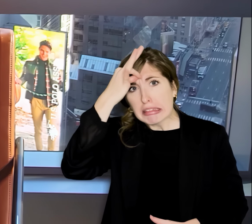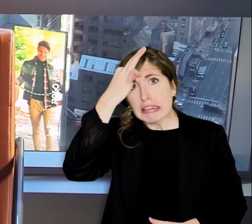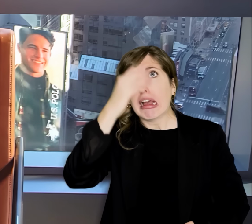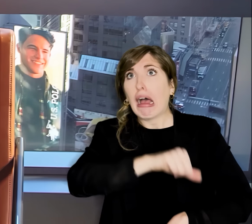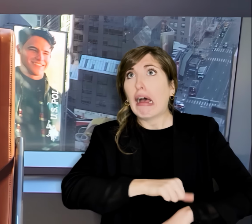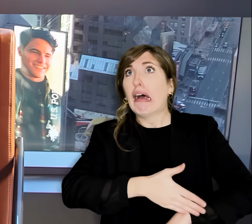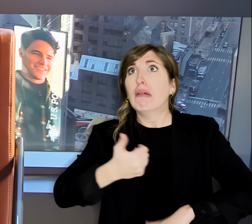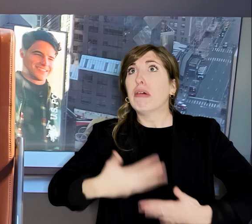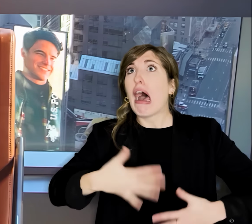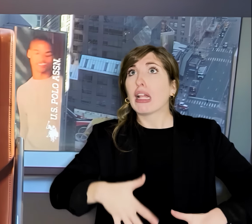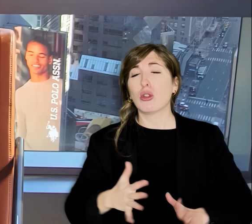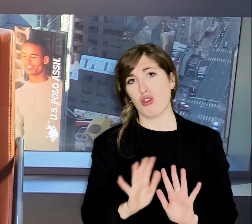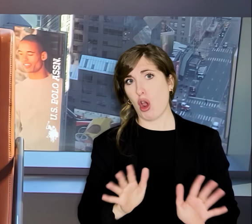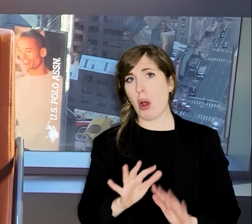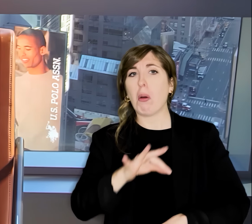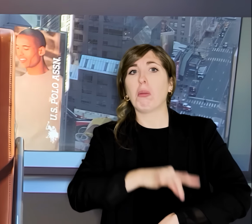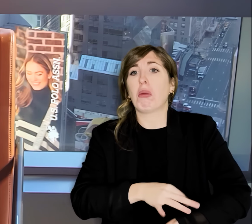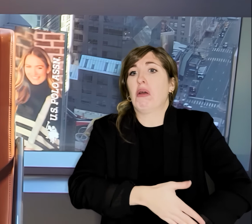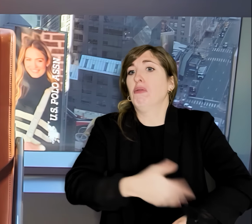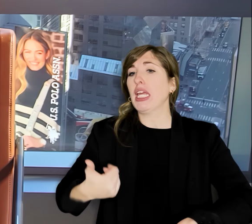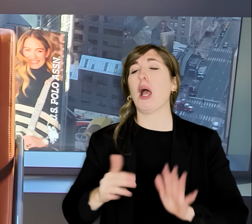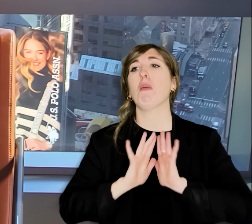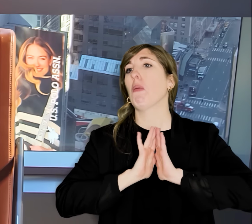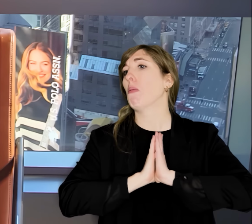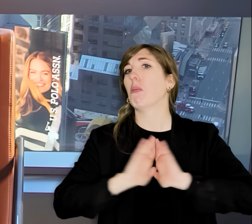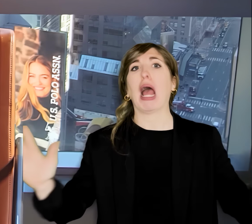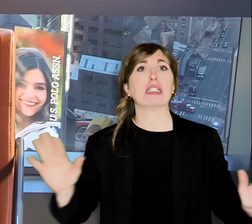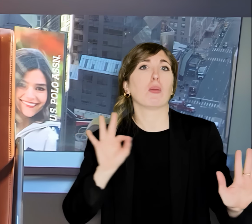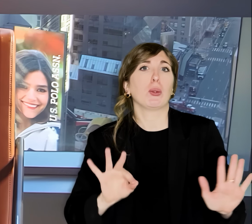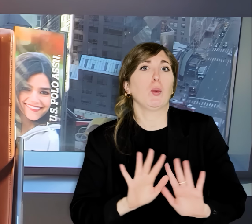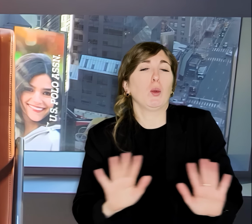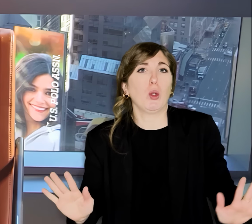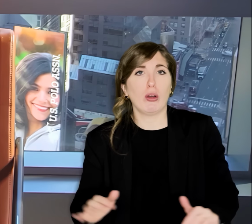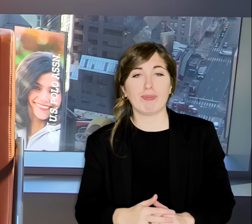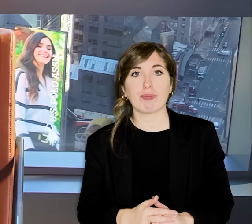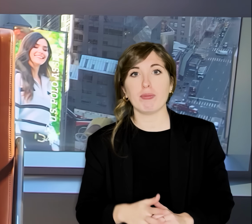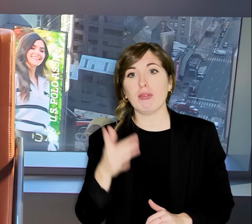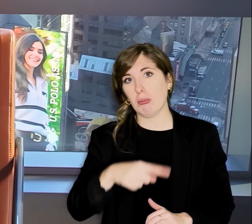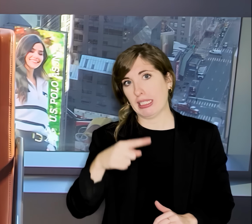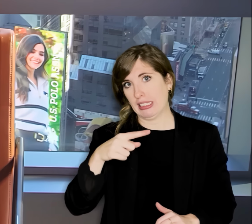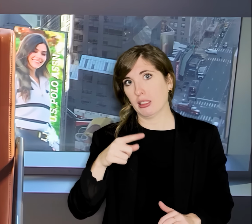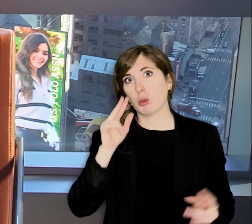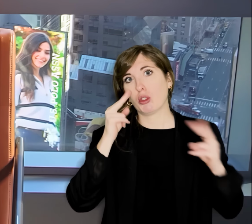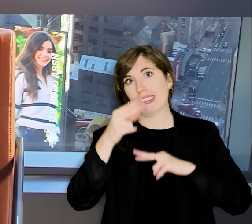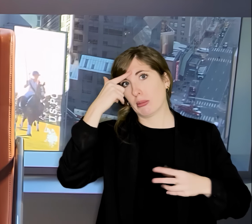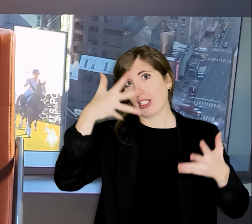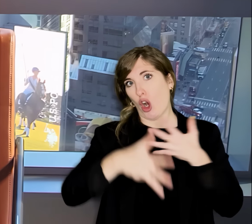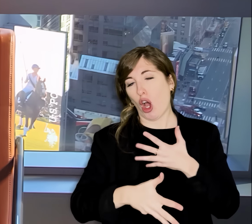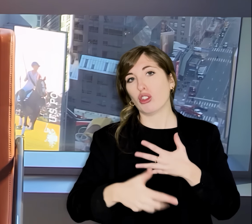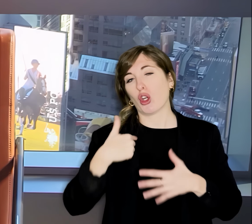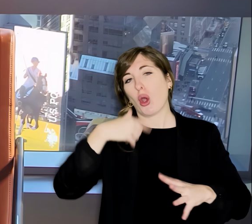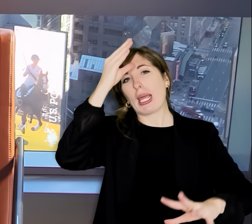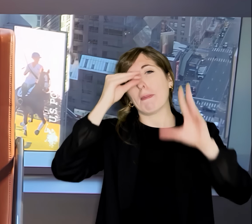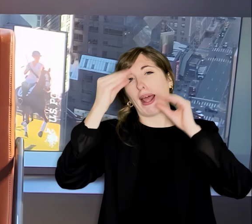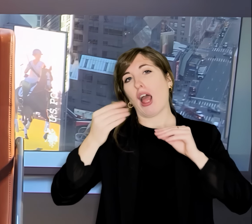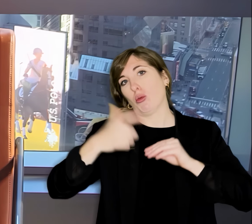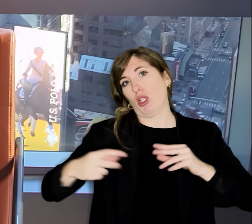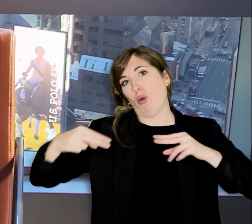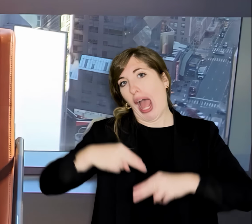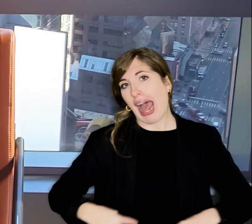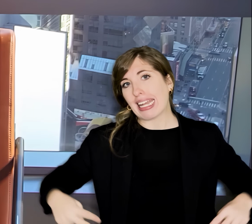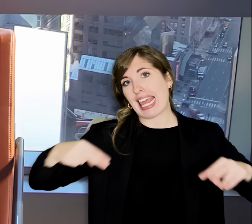l'ai tolto un punto fine questo è il punto quindi rendersi conto è una cosa psicologica che io ho imparato devo dire la verità